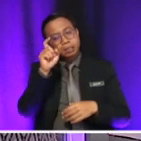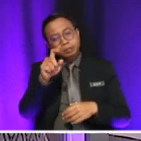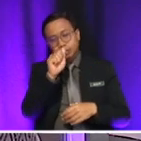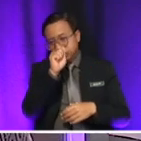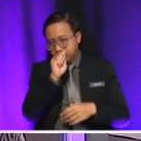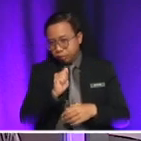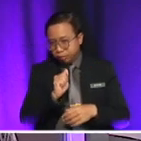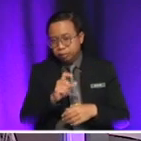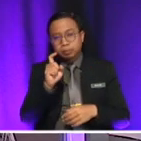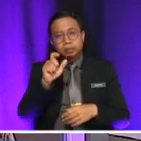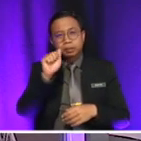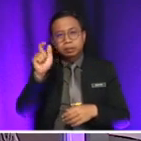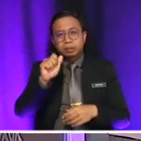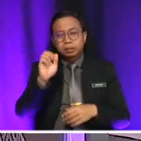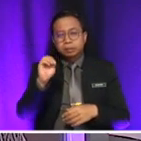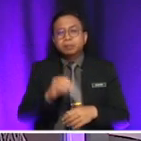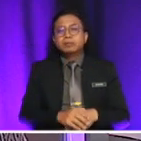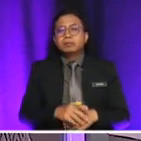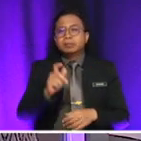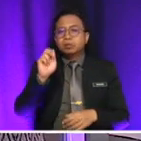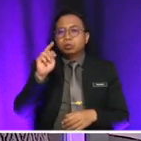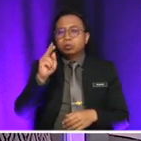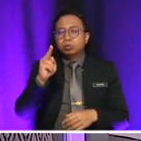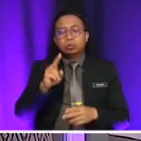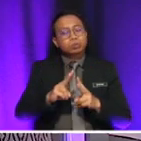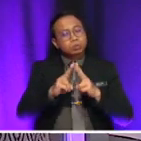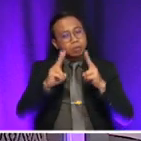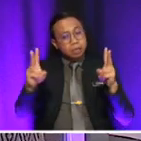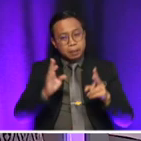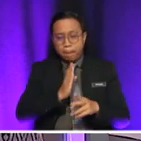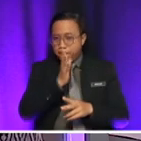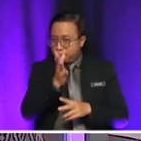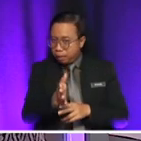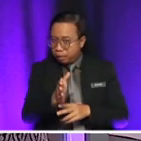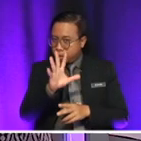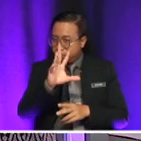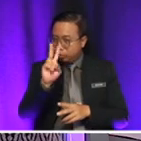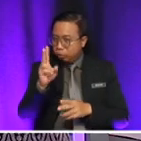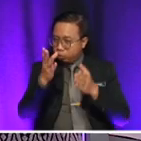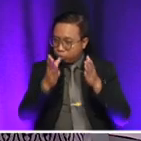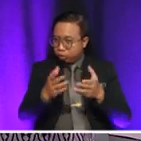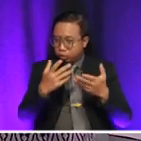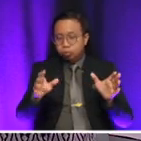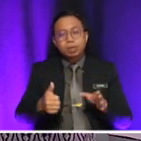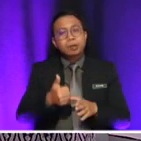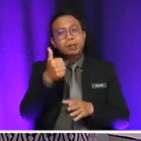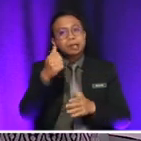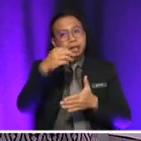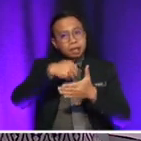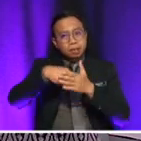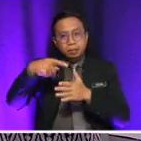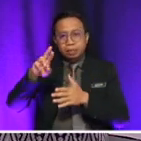sebenarnya tungku sangat berbangga dengan kelima kedua orang yang telah menang dalam pelihara ini